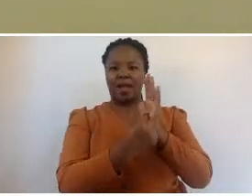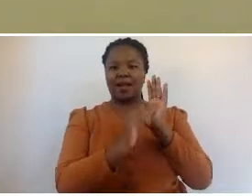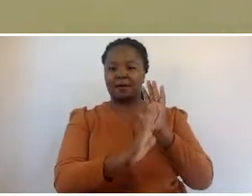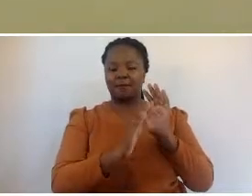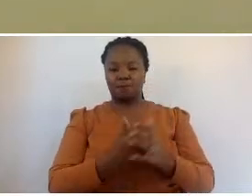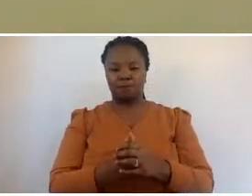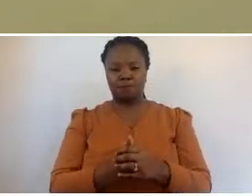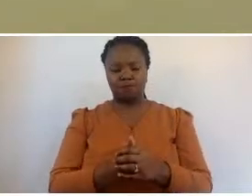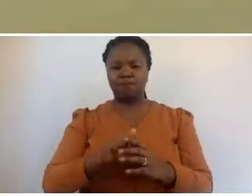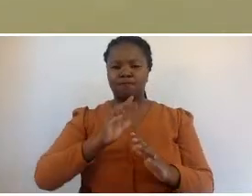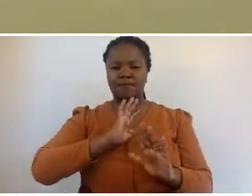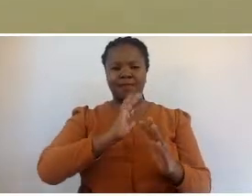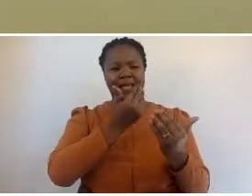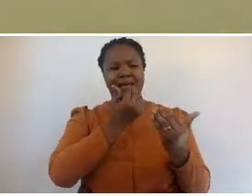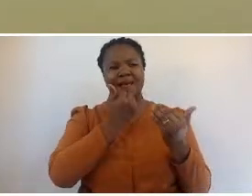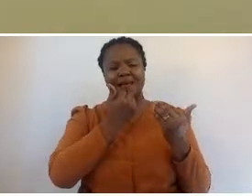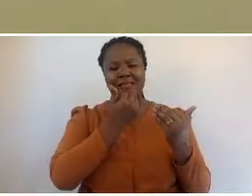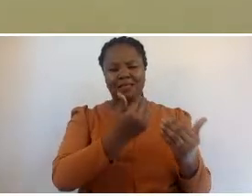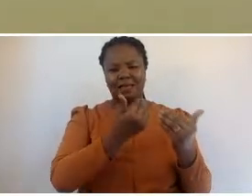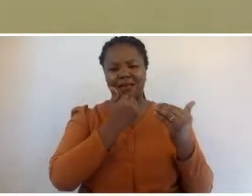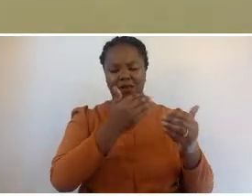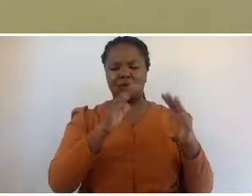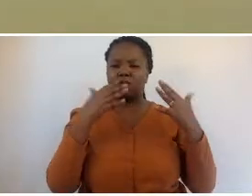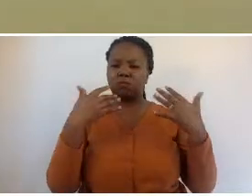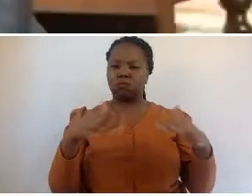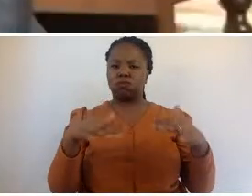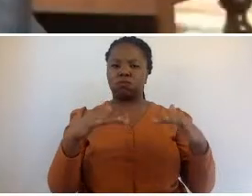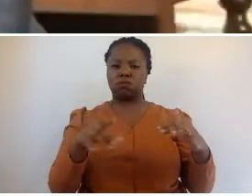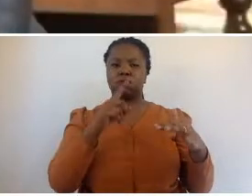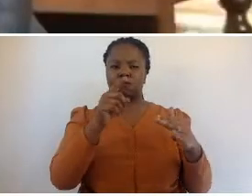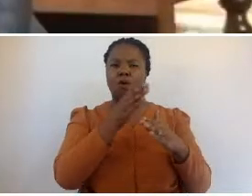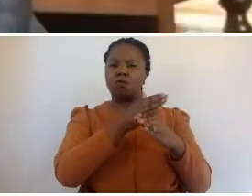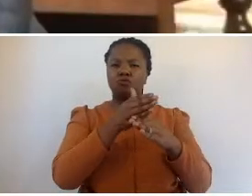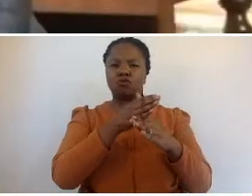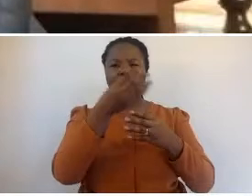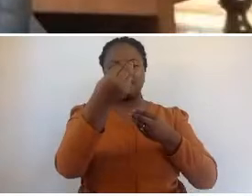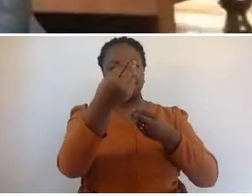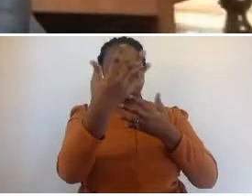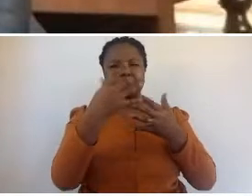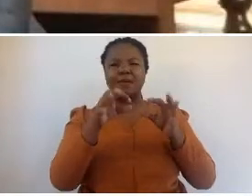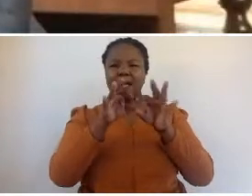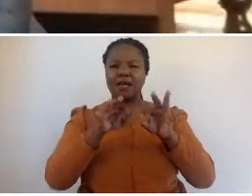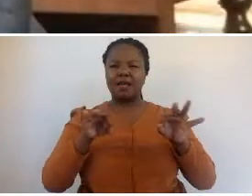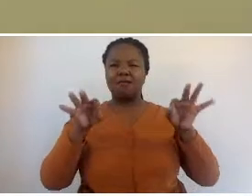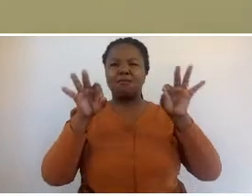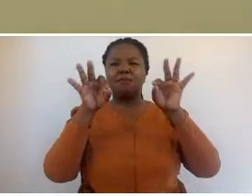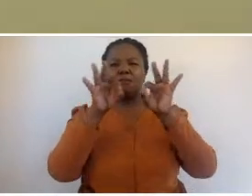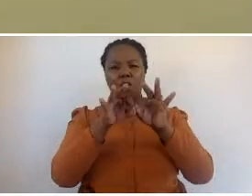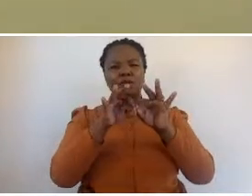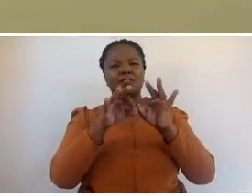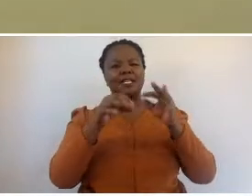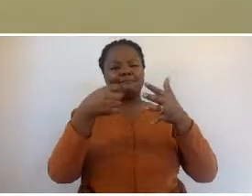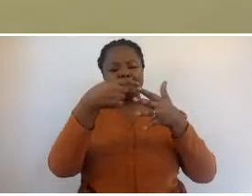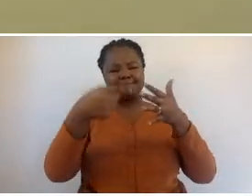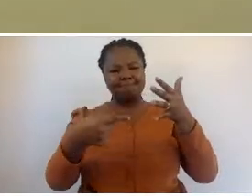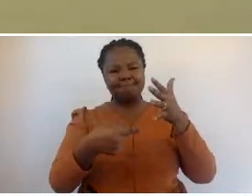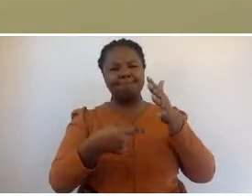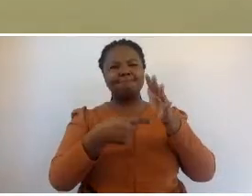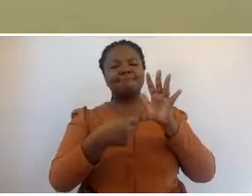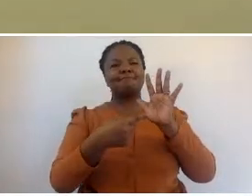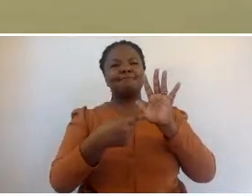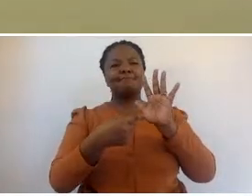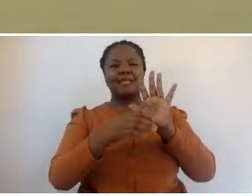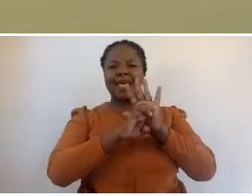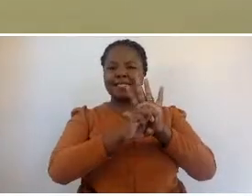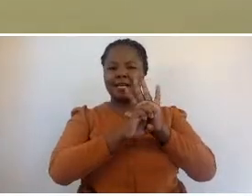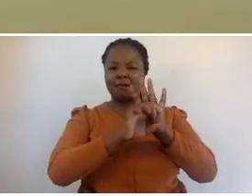Je vous remercie, Philbert. Merci d'avoir donné des exemples très importants,